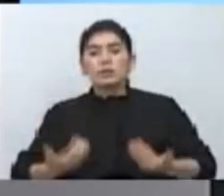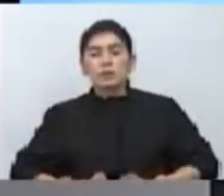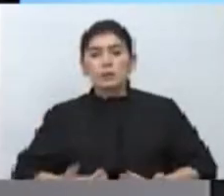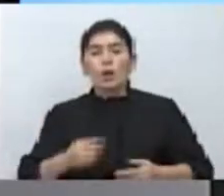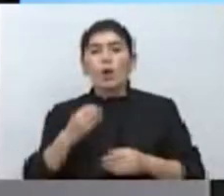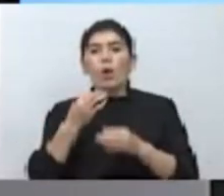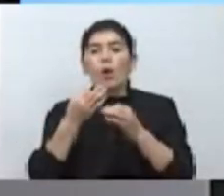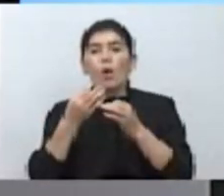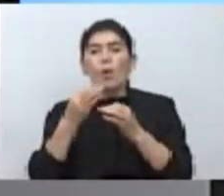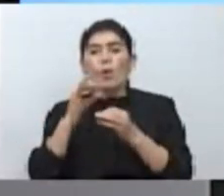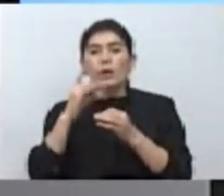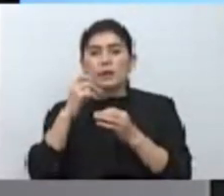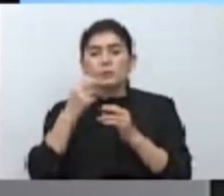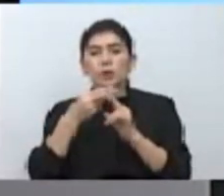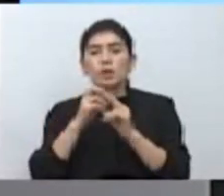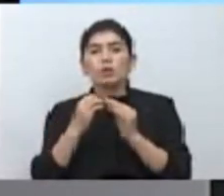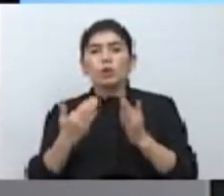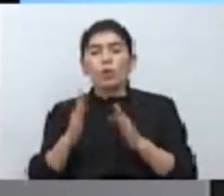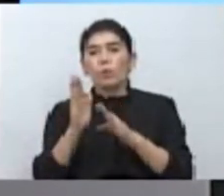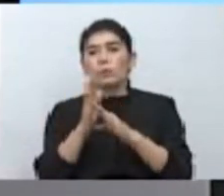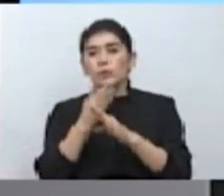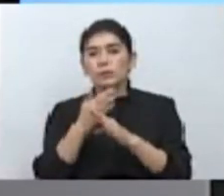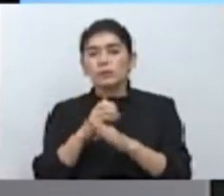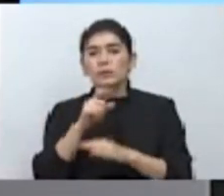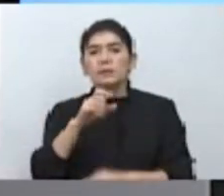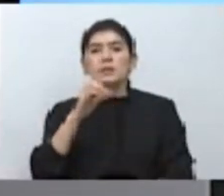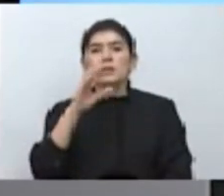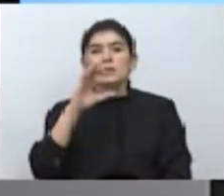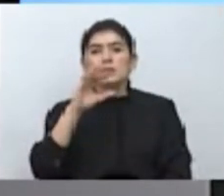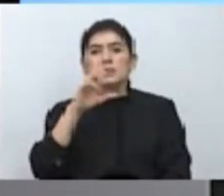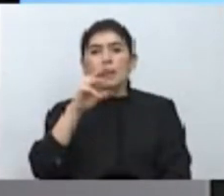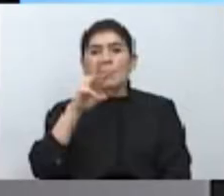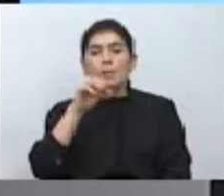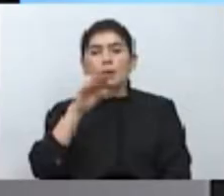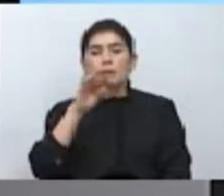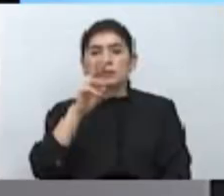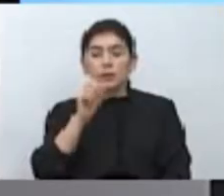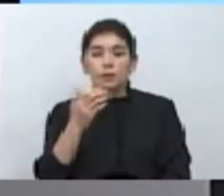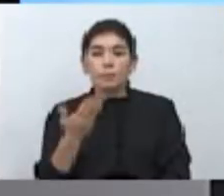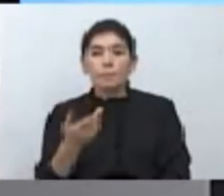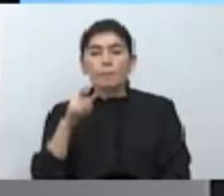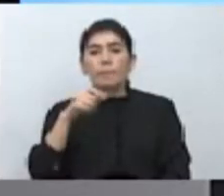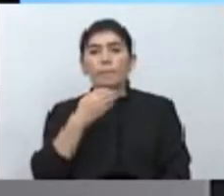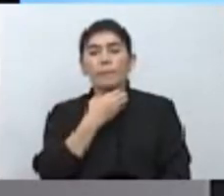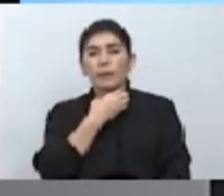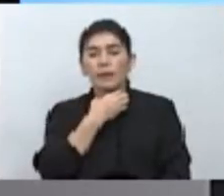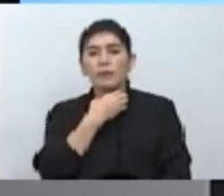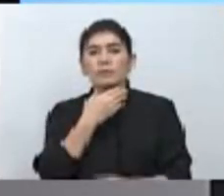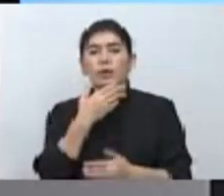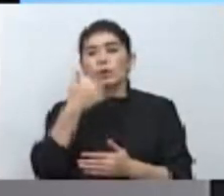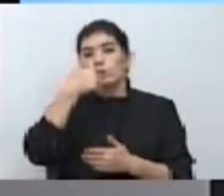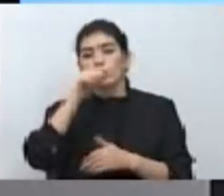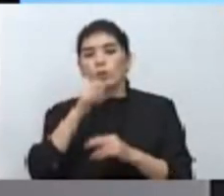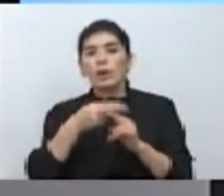organizmlarni guruhlarga bo'lib o'rganuvchi fan ham mavjud. U sistematika deb ataladi. Hayvonlarni xulq-atvorlarini